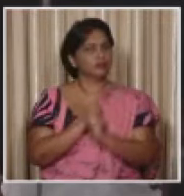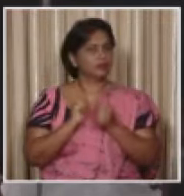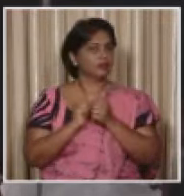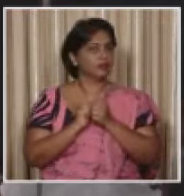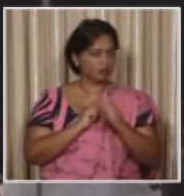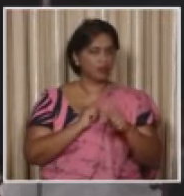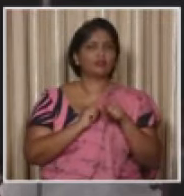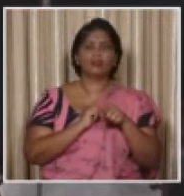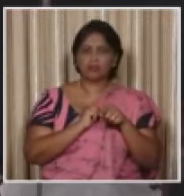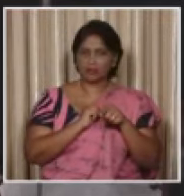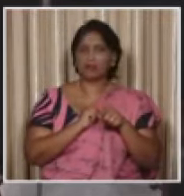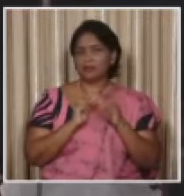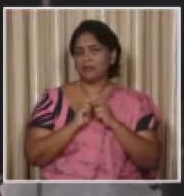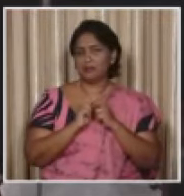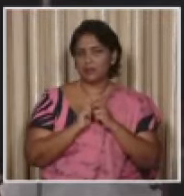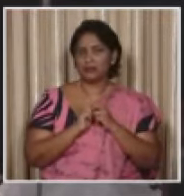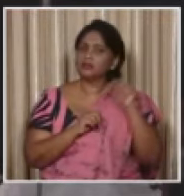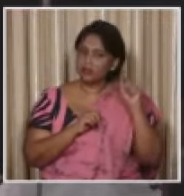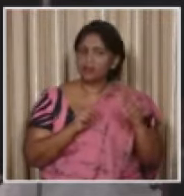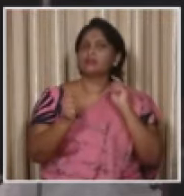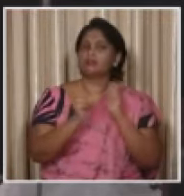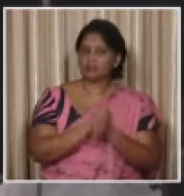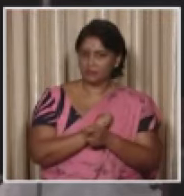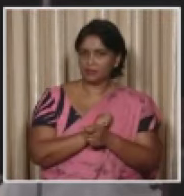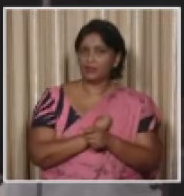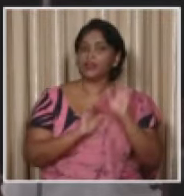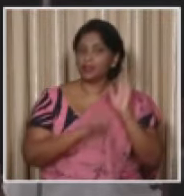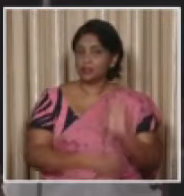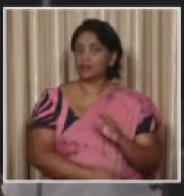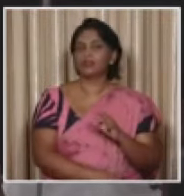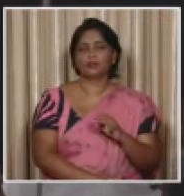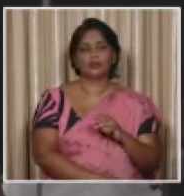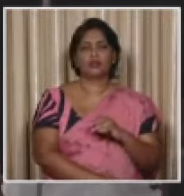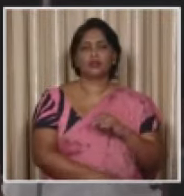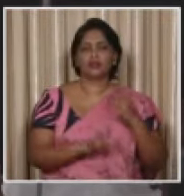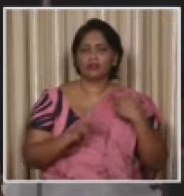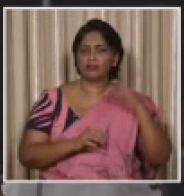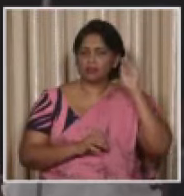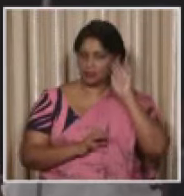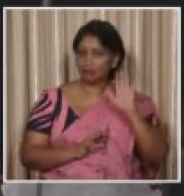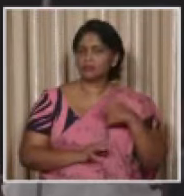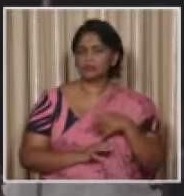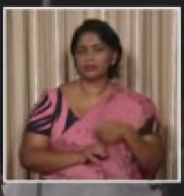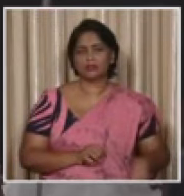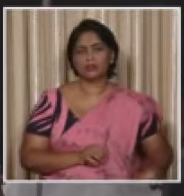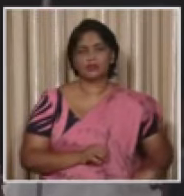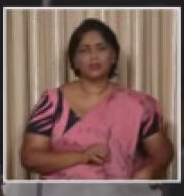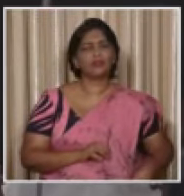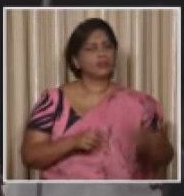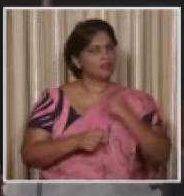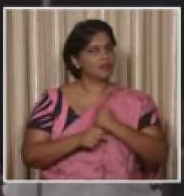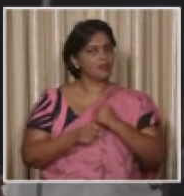තියෙන තත්වේදී ඇති වෙච්ච ඉරණම. එතකොට ඒක වෙනස් කරලා තියෙනවා. නමුත් ගරු නියෝජ්‍ය කතානායකතුමනි මට දැනගන්න ඕන කාරණේ තමයි දැන් අපි